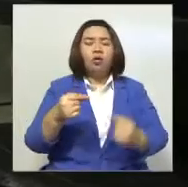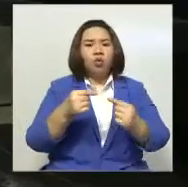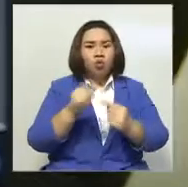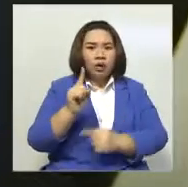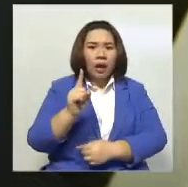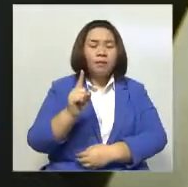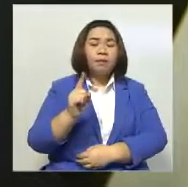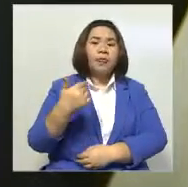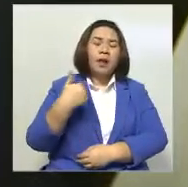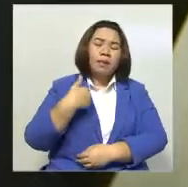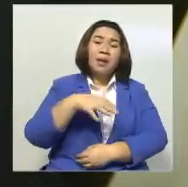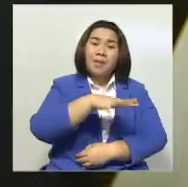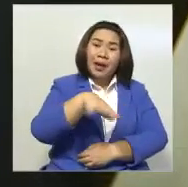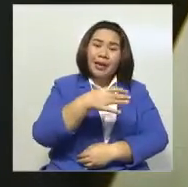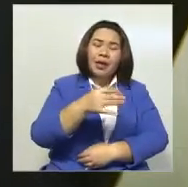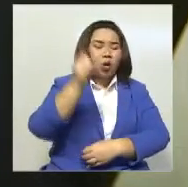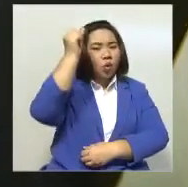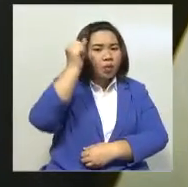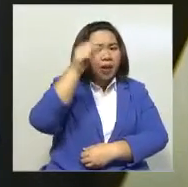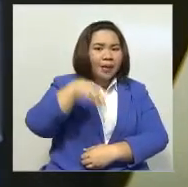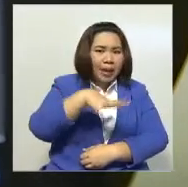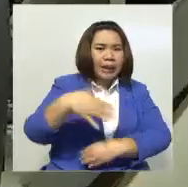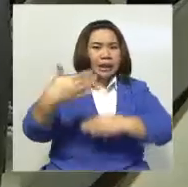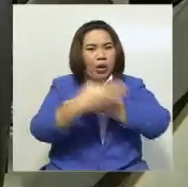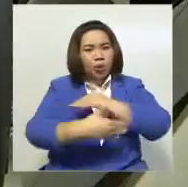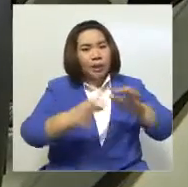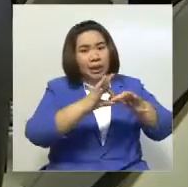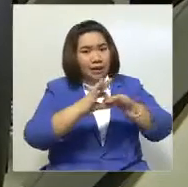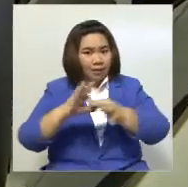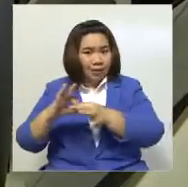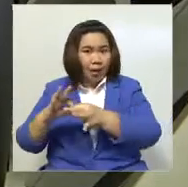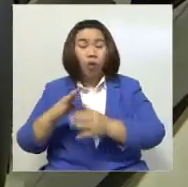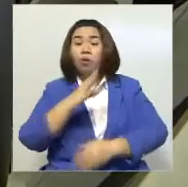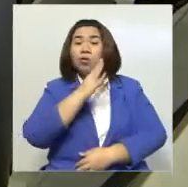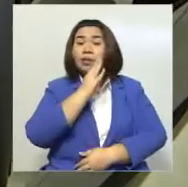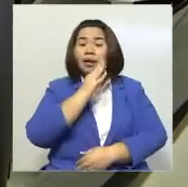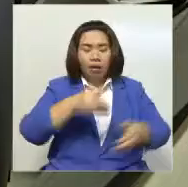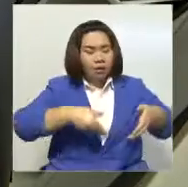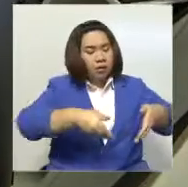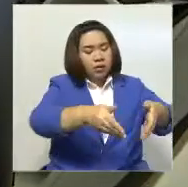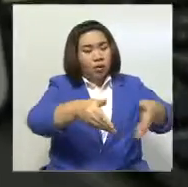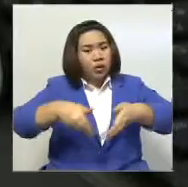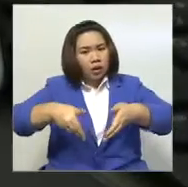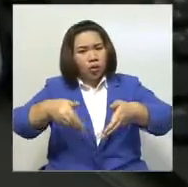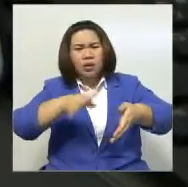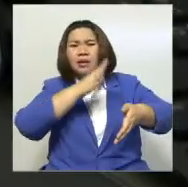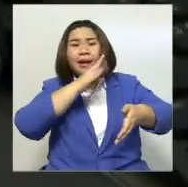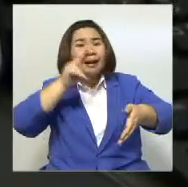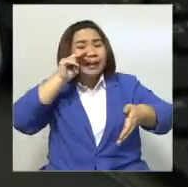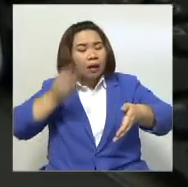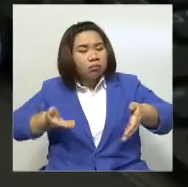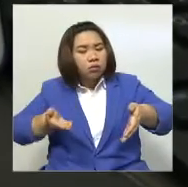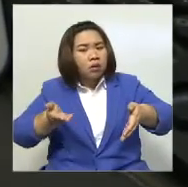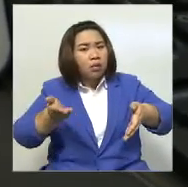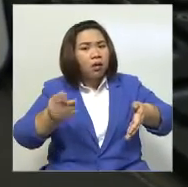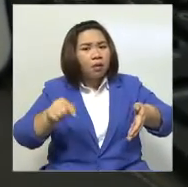บการเดินรถปกติกับระบบรางในทุกเส้นทางแล้วก็มองว่าถ้าเส้นทางไหนเนี่ยที่มีทางน้ำขนาบอยู่อาจจะ